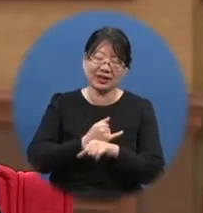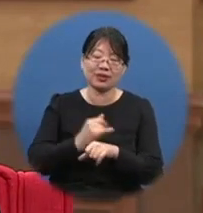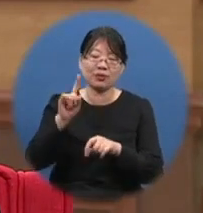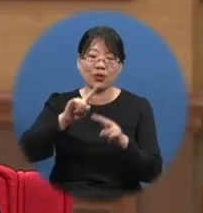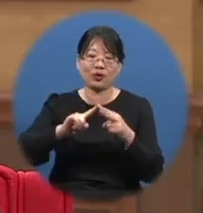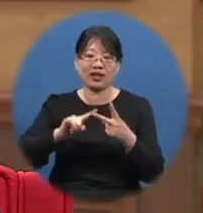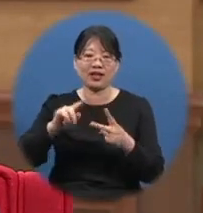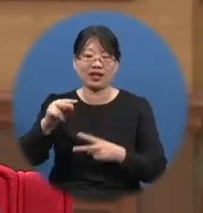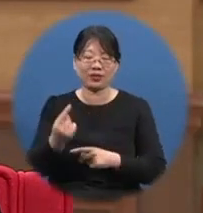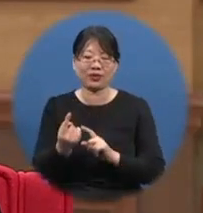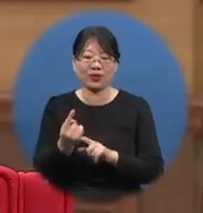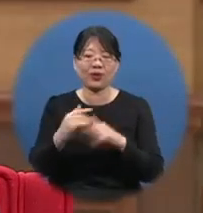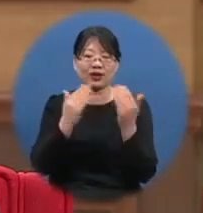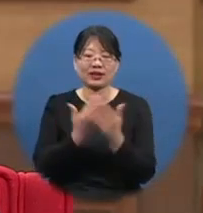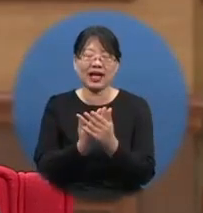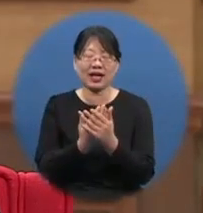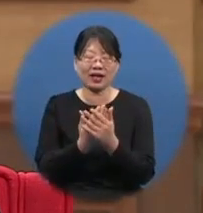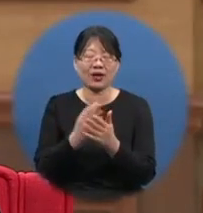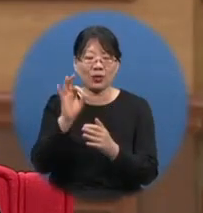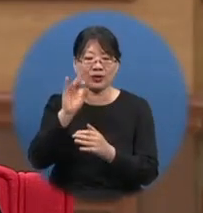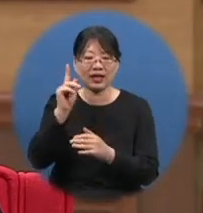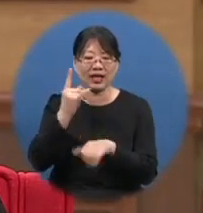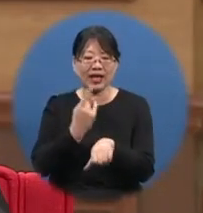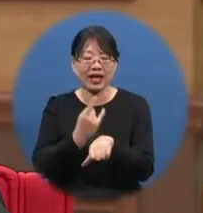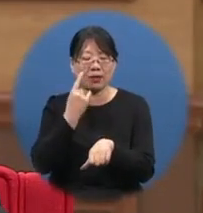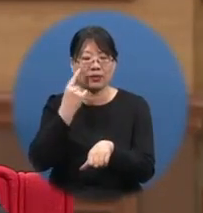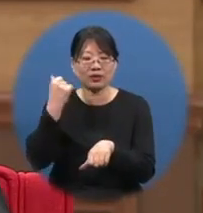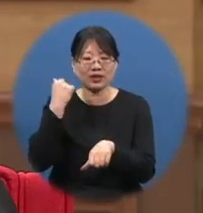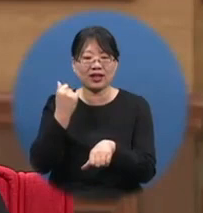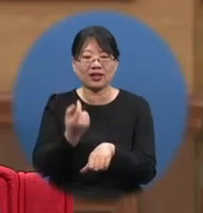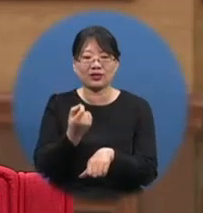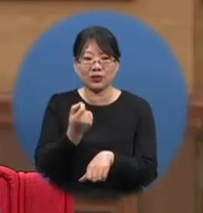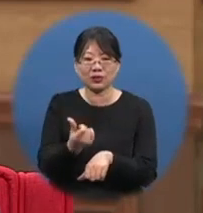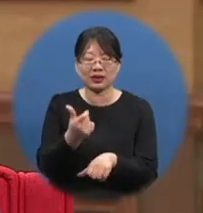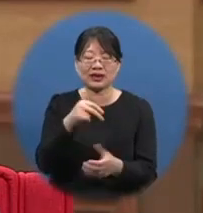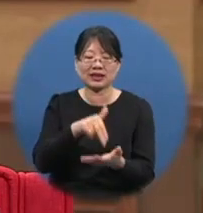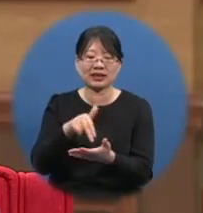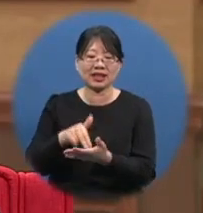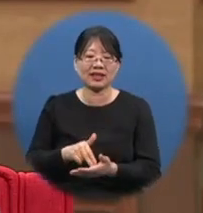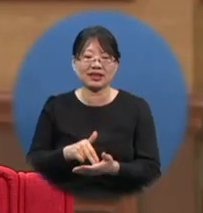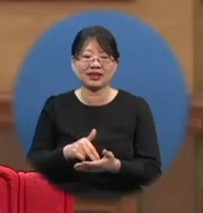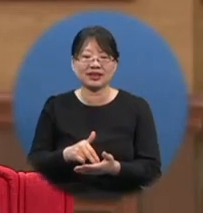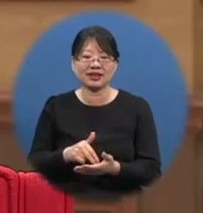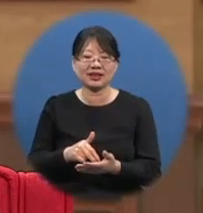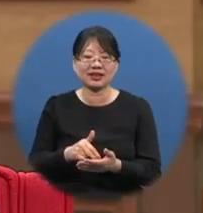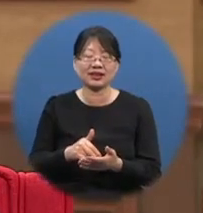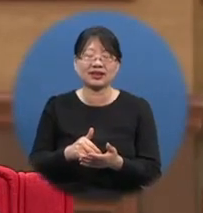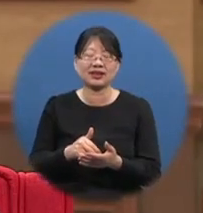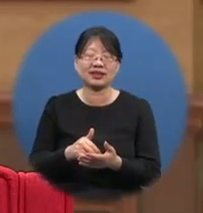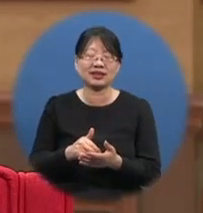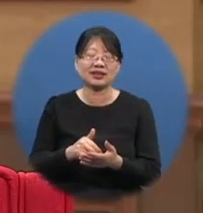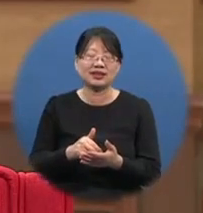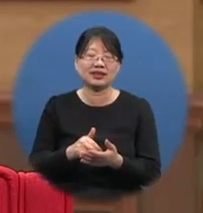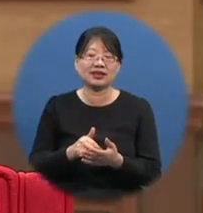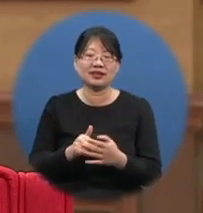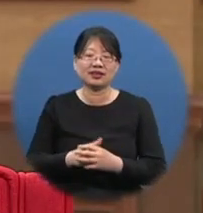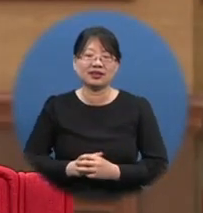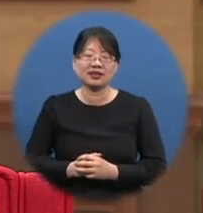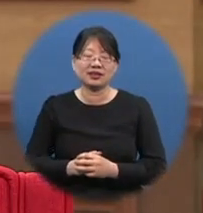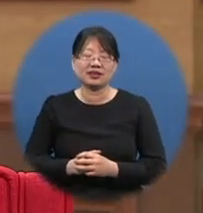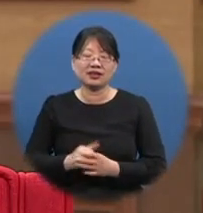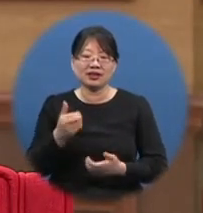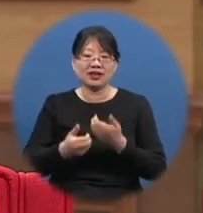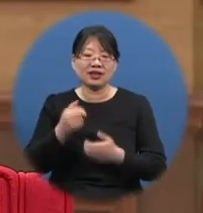뭐라도 다 들어주자. 예. 서로 그런 부분이 조금 뭐 새 나가는 게 있다 소치더라도.